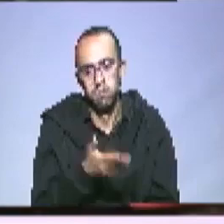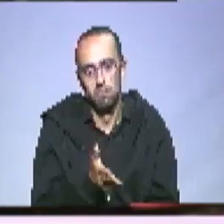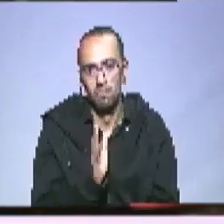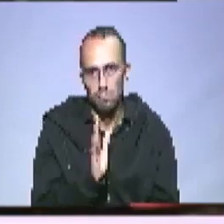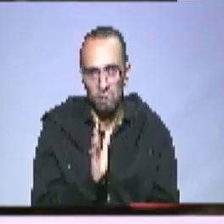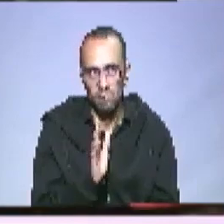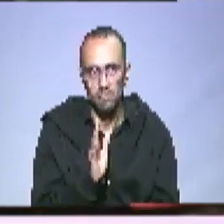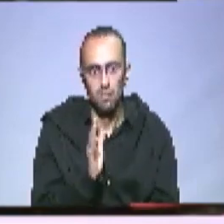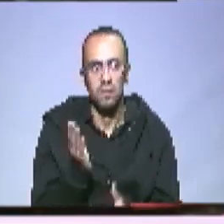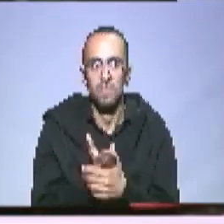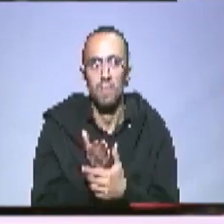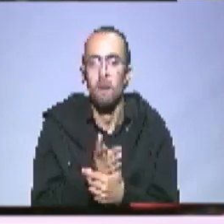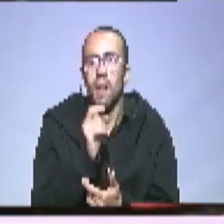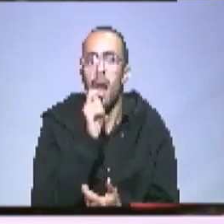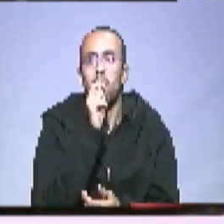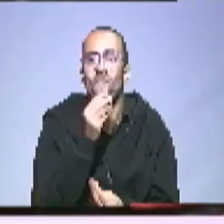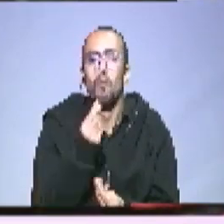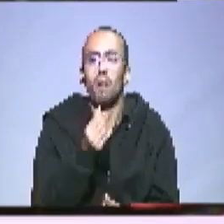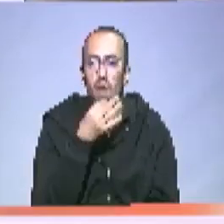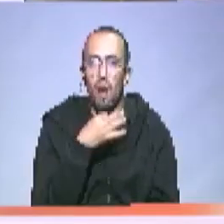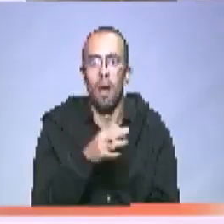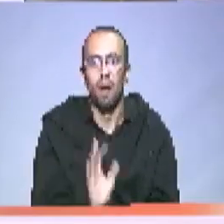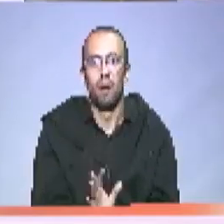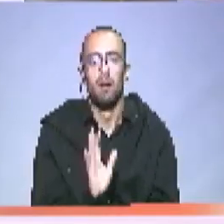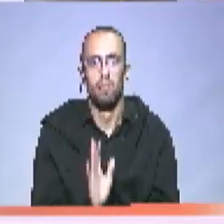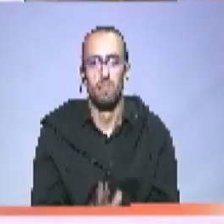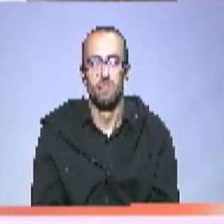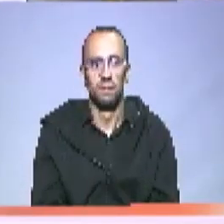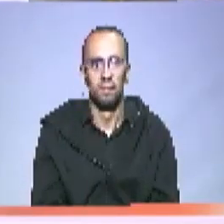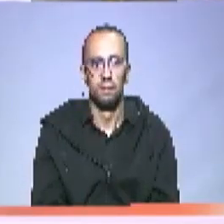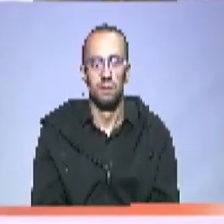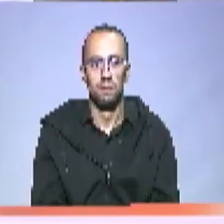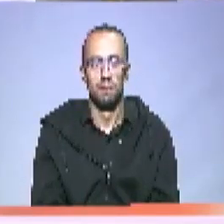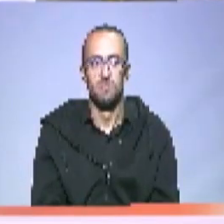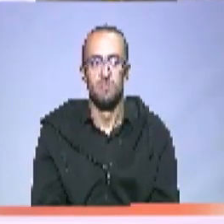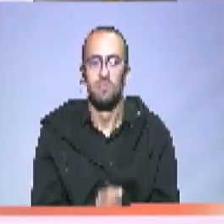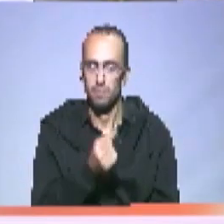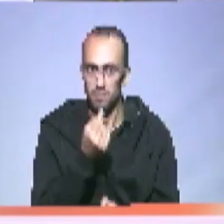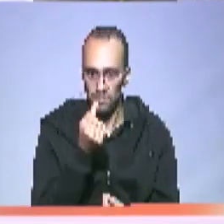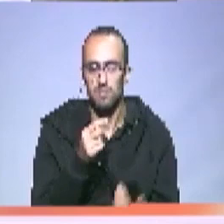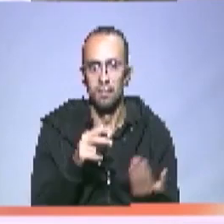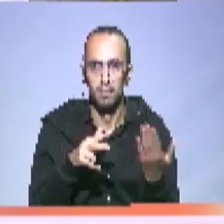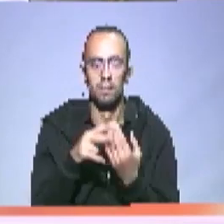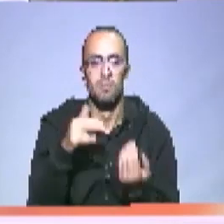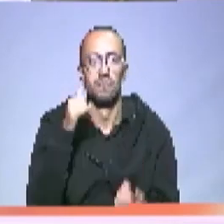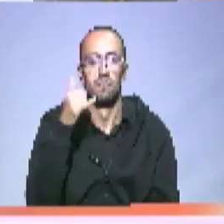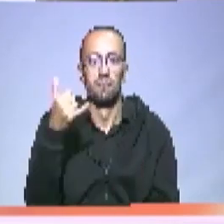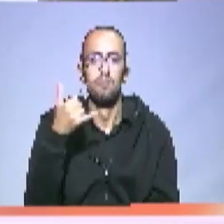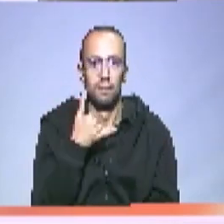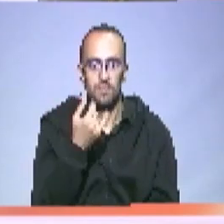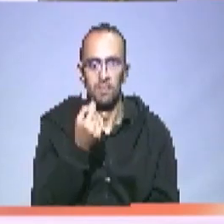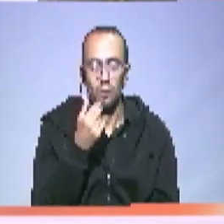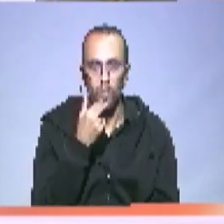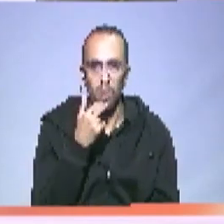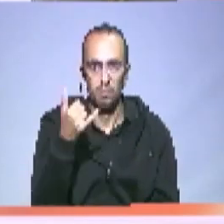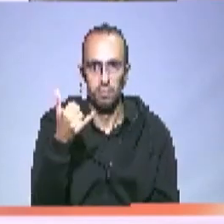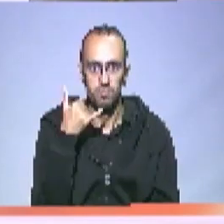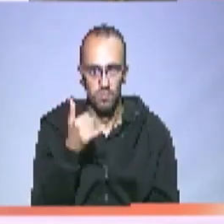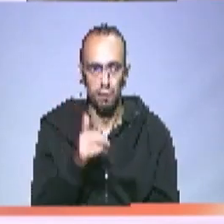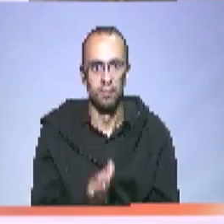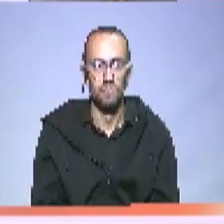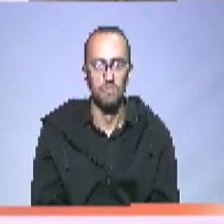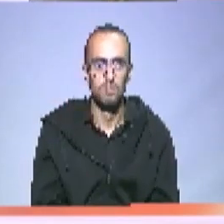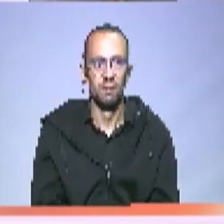اخليها زي اللحمه المفرومه يعني. تمام. حلو قوي. استاذنك ما نحطش بقى مرقه ولا حاجه. اتفضلي. اه هناخد استاذ فاروق. كل سنه وحضرتك